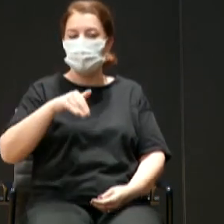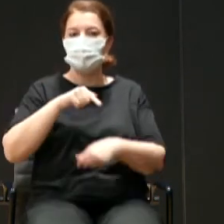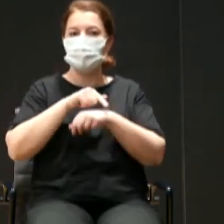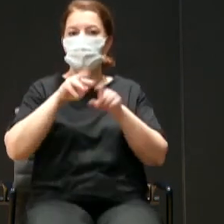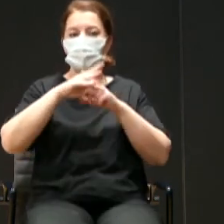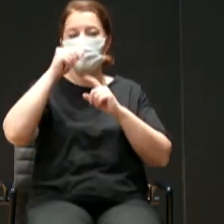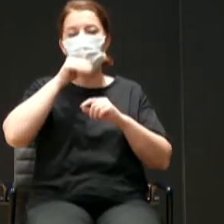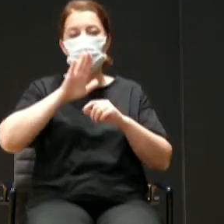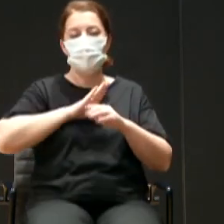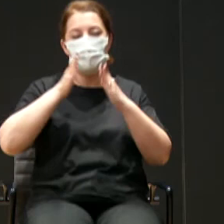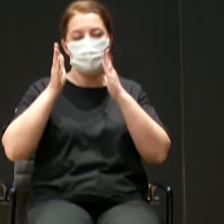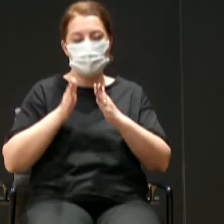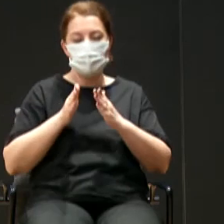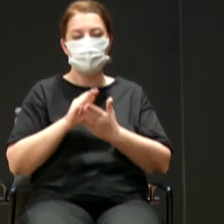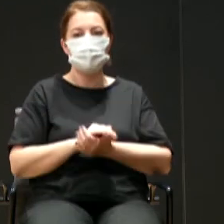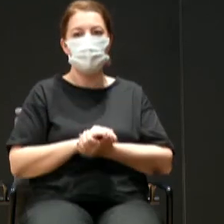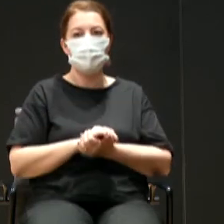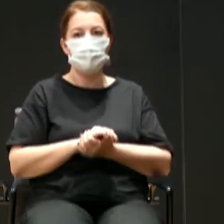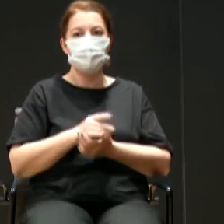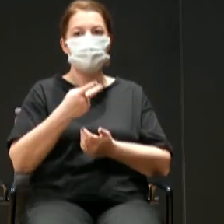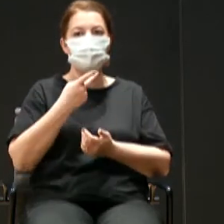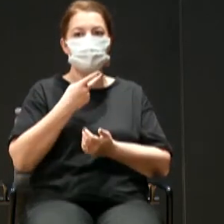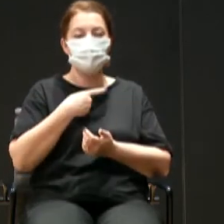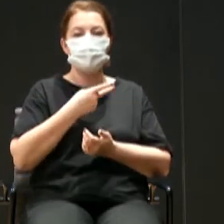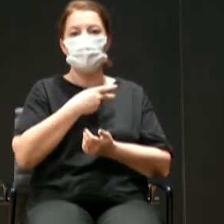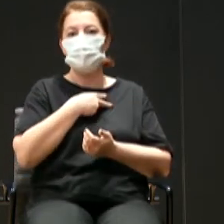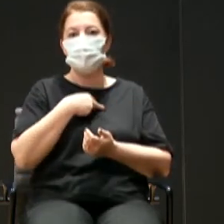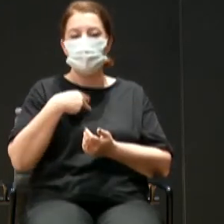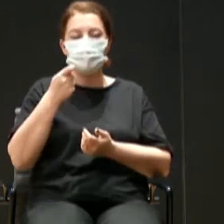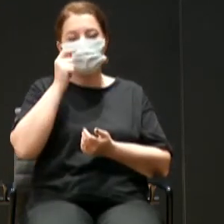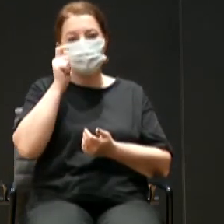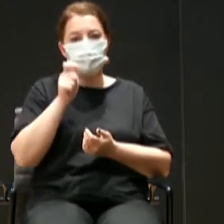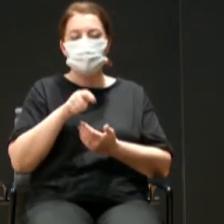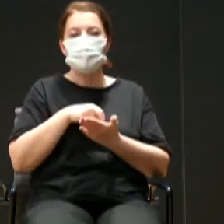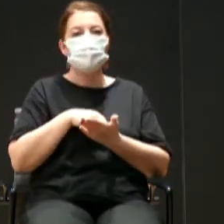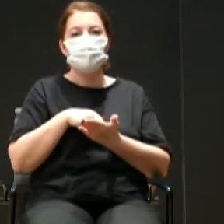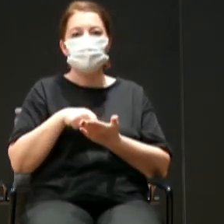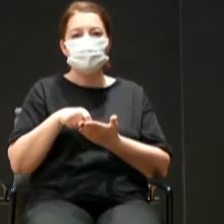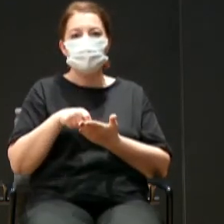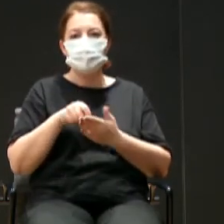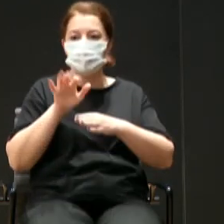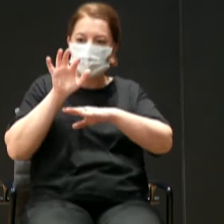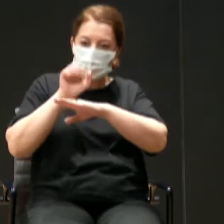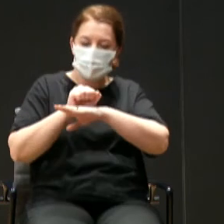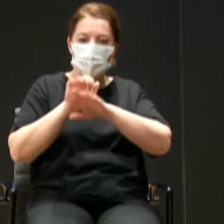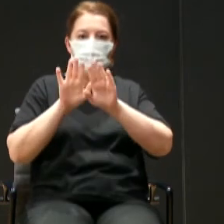Ekrem İmamoğlu önderliğinde bizim belediyede personelin maaşına ipotek olmuştu.